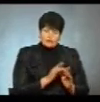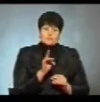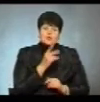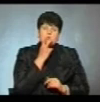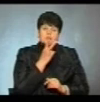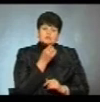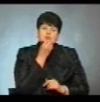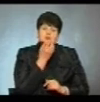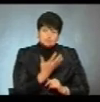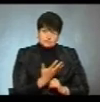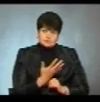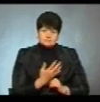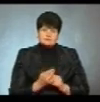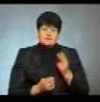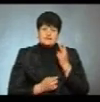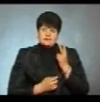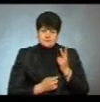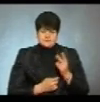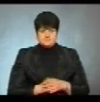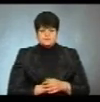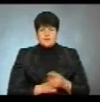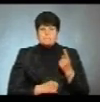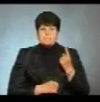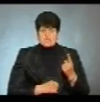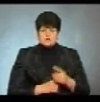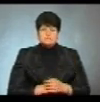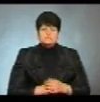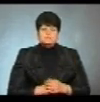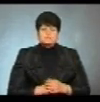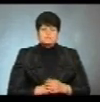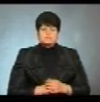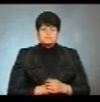доволі оптимістичних аспекти. Перше,